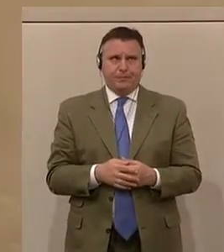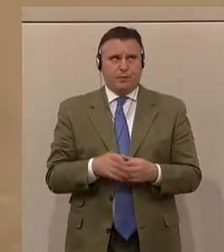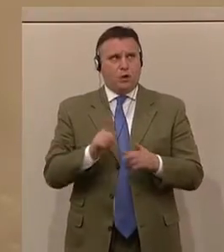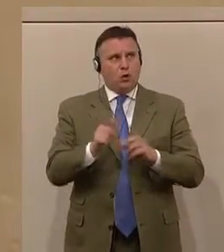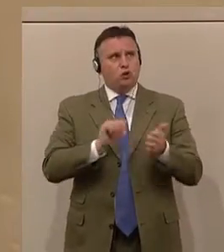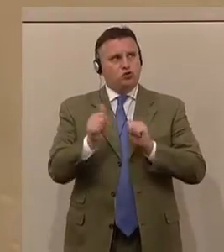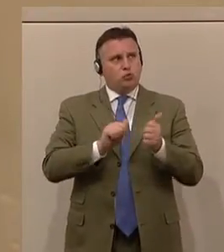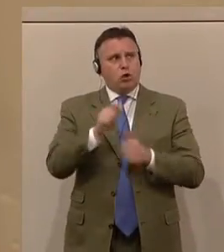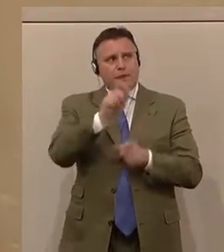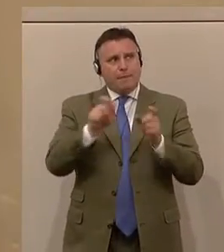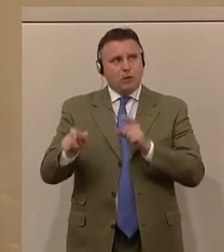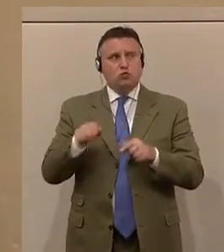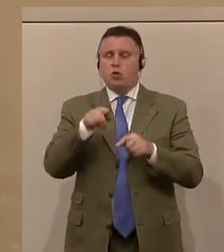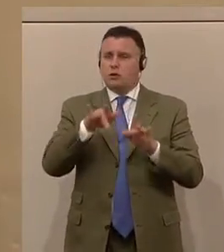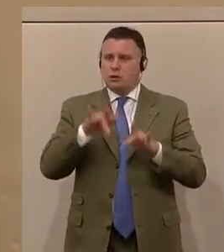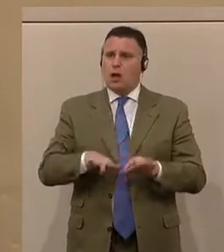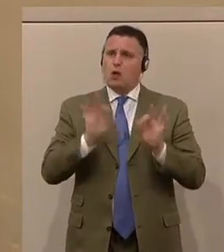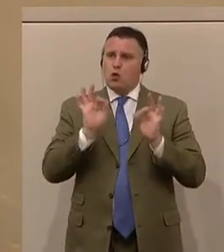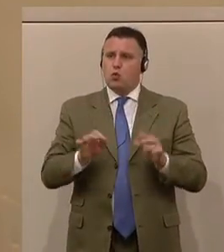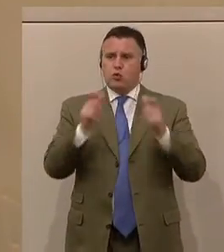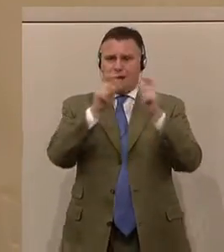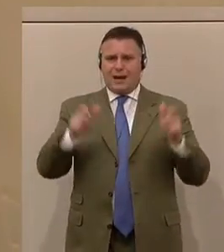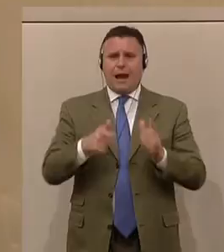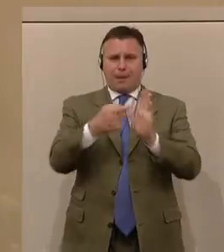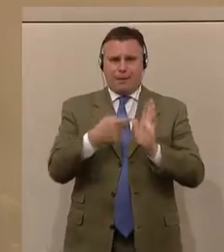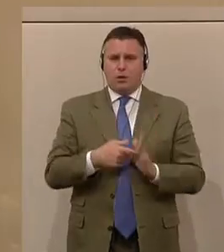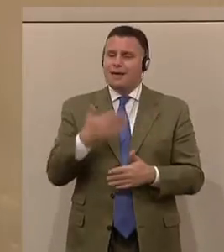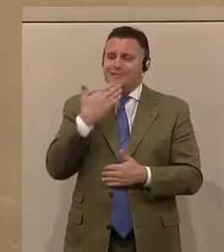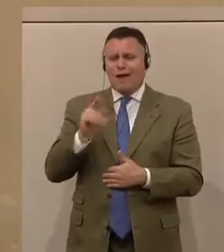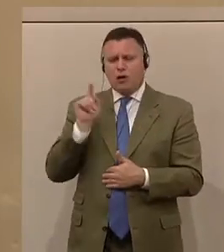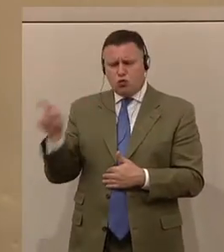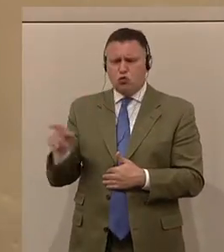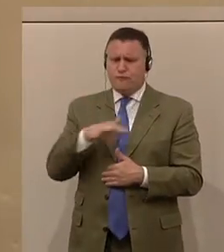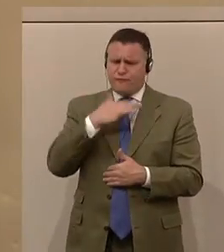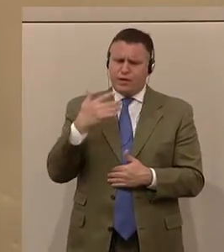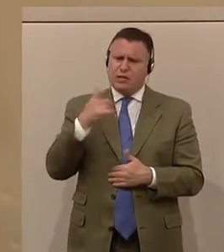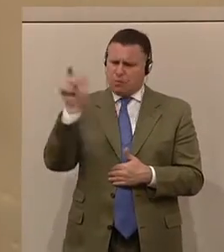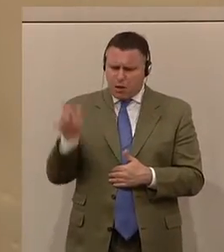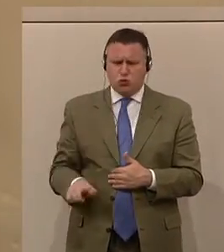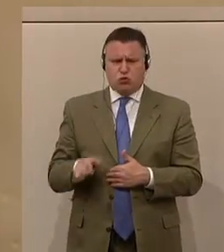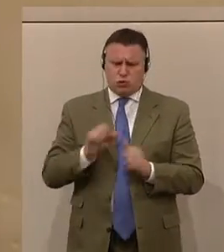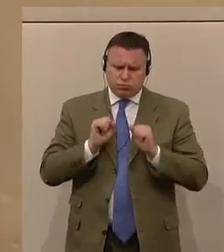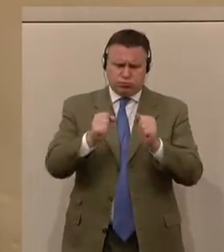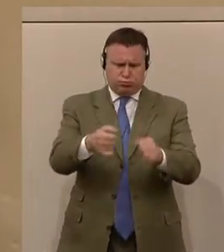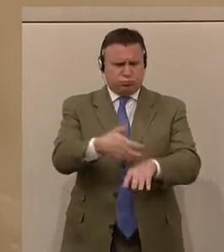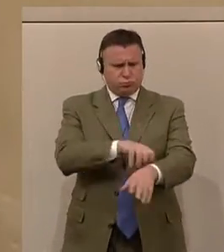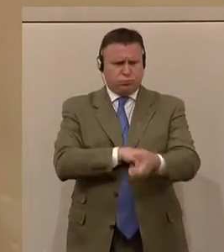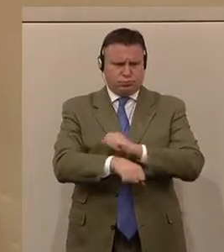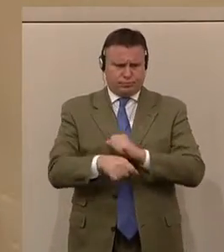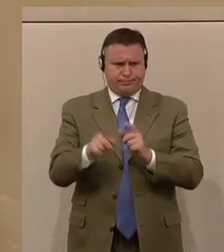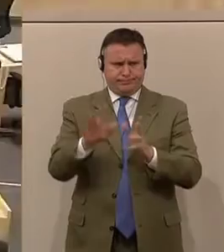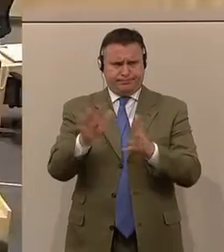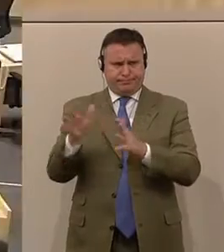unsere Sportlerinnen und Sportler bessere Rahmenbedingungen und Chancen haben. Danke, dass du dich darum auch persönlich kümmern wirst.